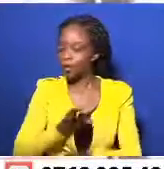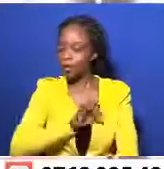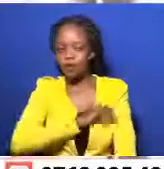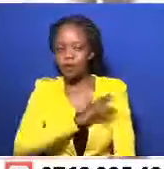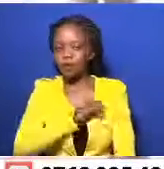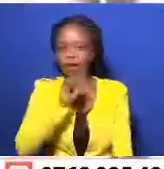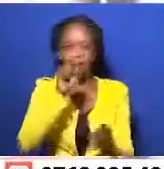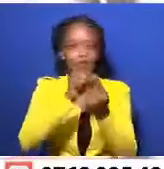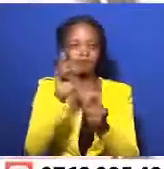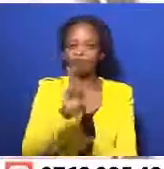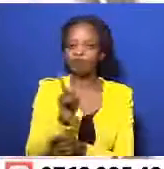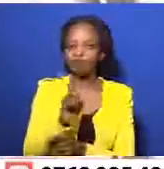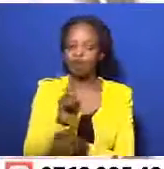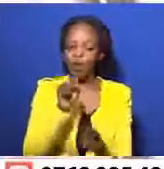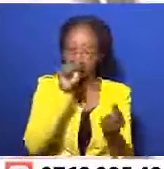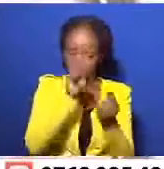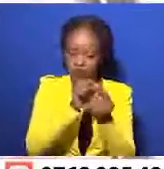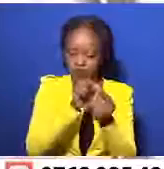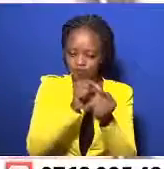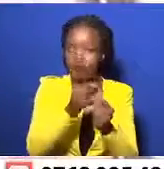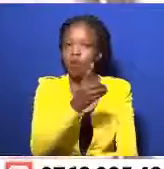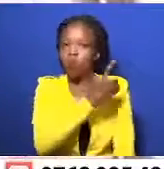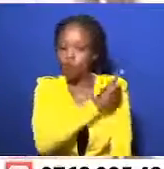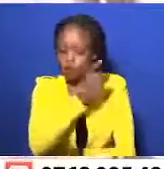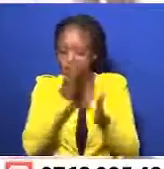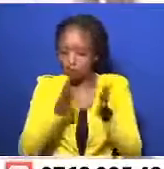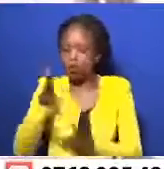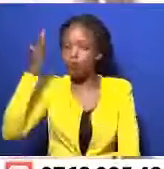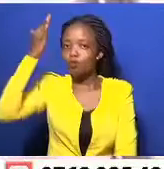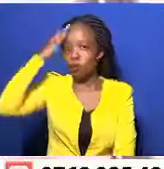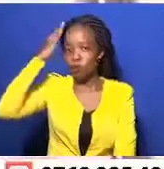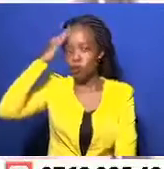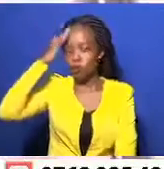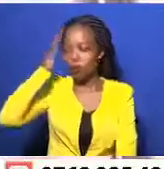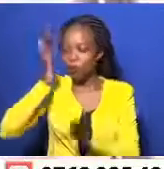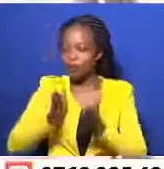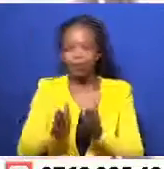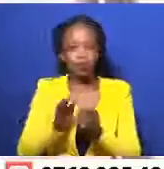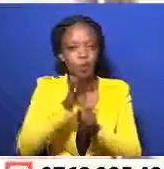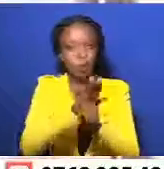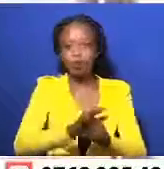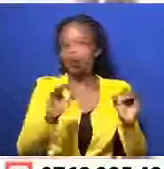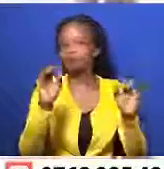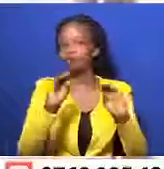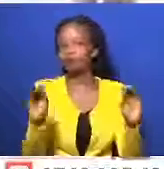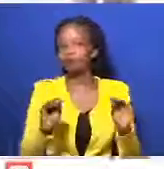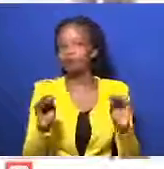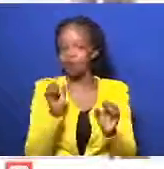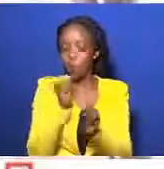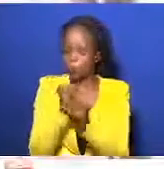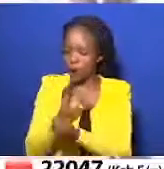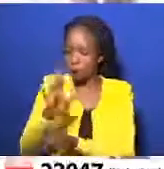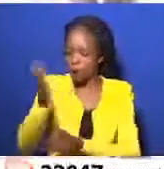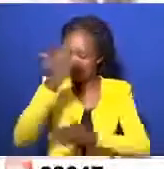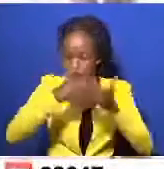kupimwa, apimwe na madaktari wanajua. Kwa hivyo hakuna daktari mwenye anaweza turumu mtu vibaya, na yeye hiyo ni kazi yake